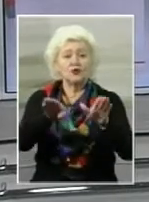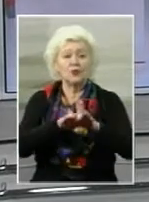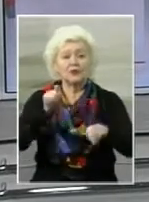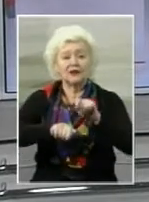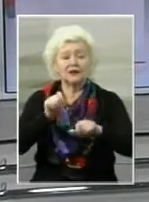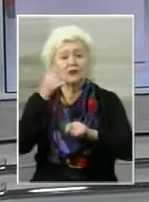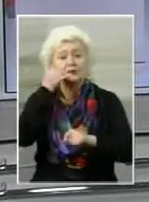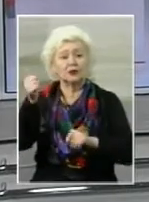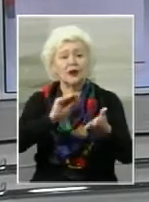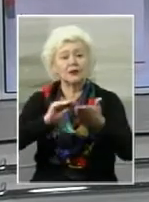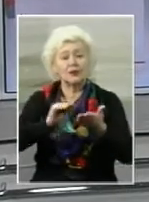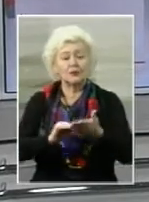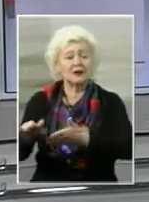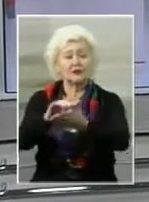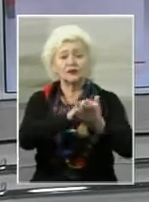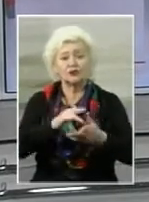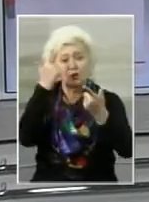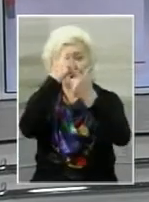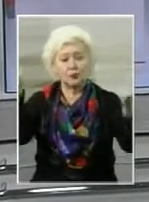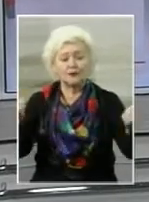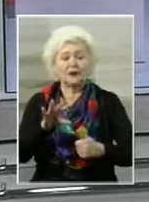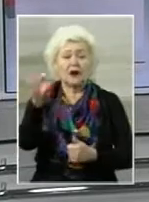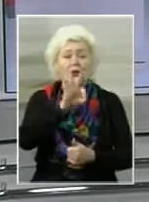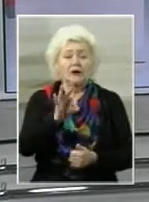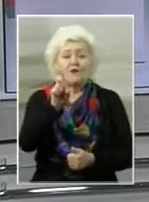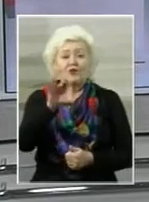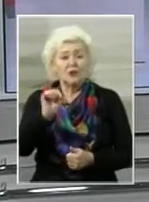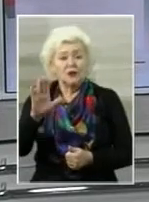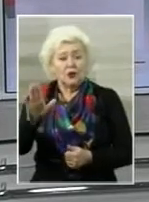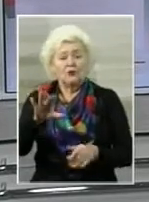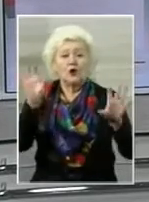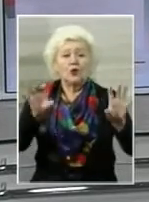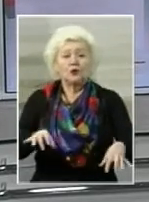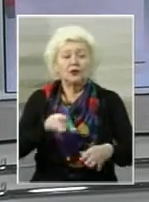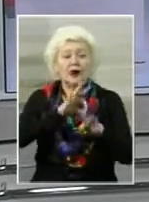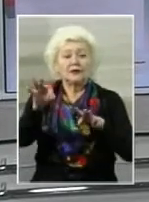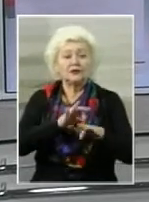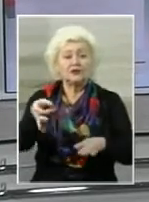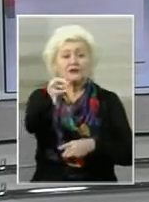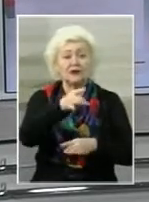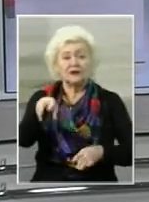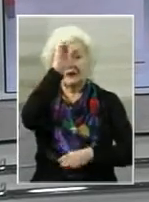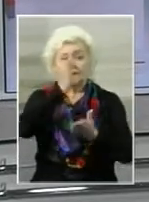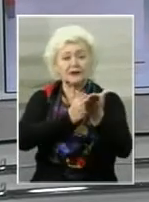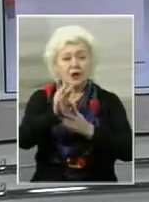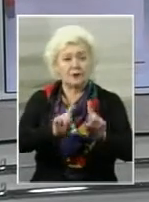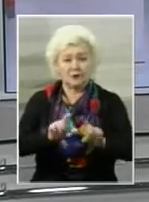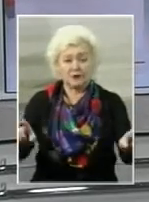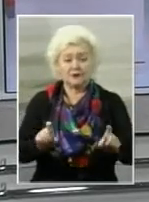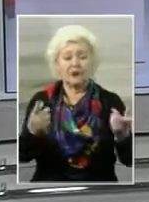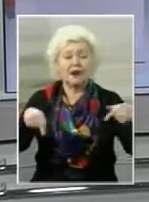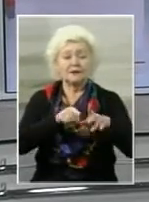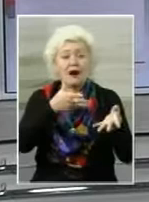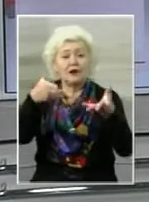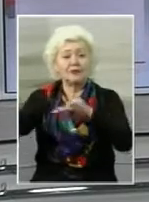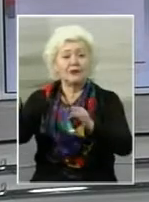це телефоном кореспондентам Суспільного повідомив Олександр Воробйов, голова Генічеської районної державної адміністрації. Як